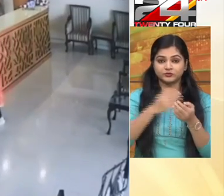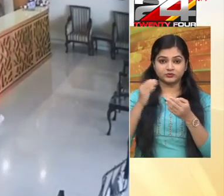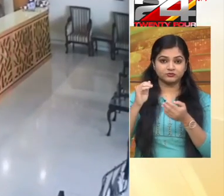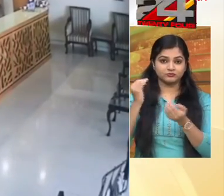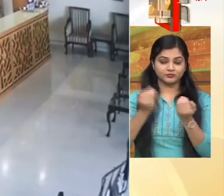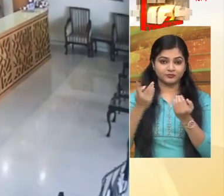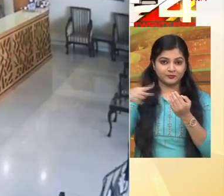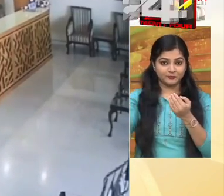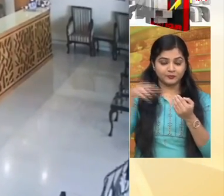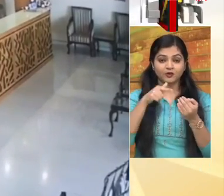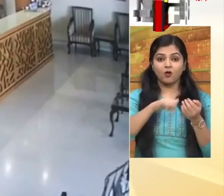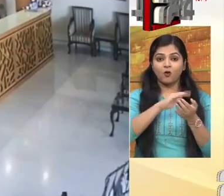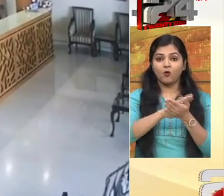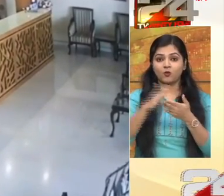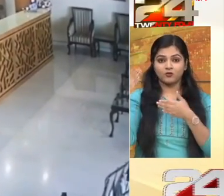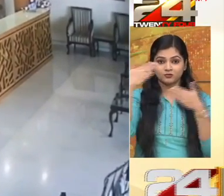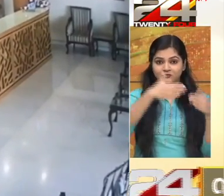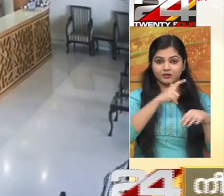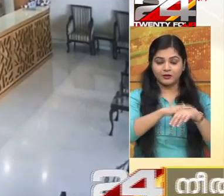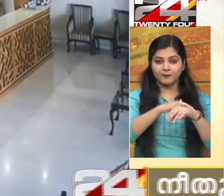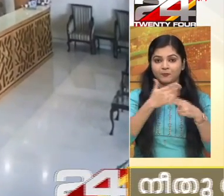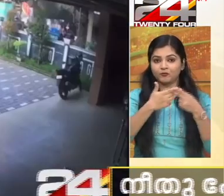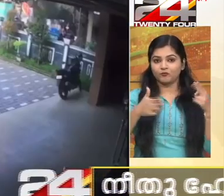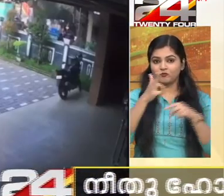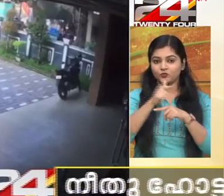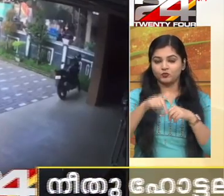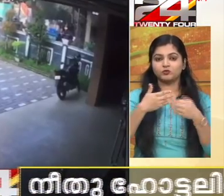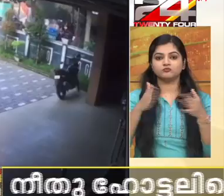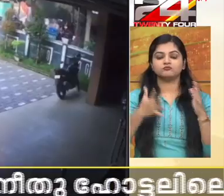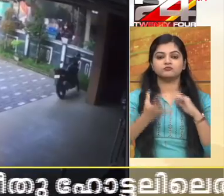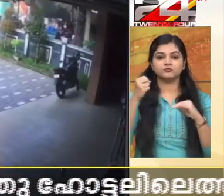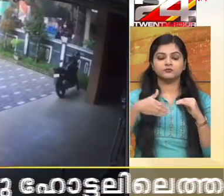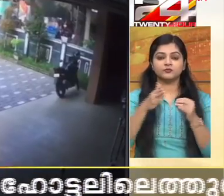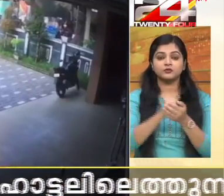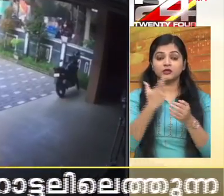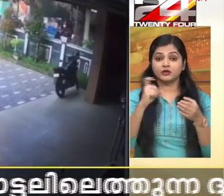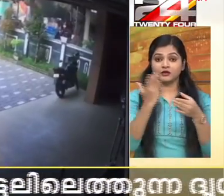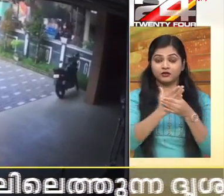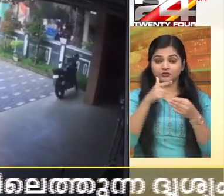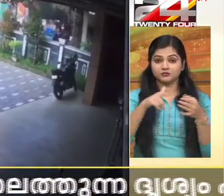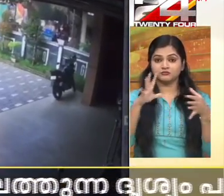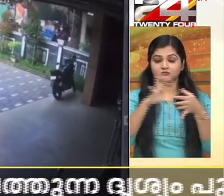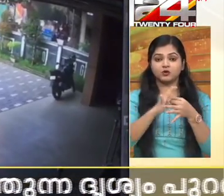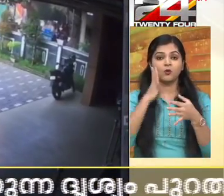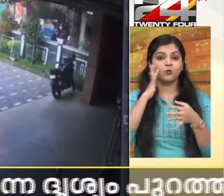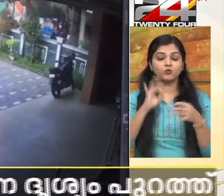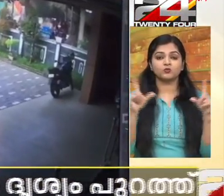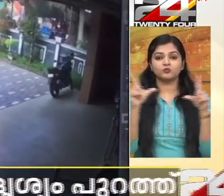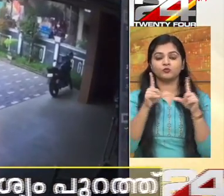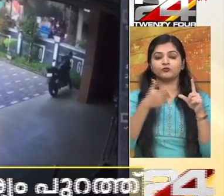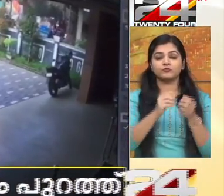കുട്ടിയുമായി ആശുപത്രിയിൽ നിന്ന് ഹോട്ടലിലേക്ക് എത്തുന്ന ദൃശ്യങ്ങളാണ് നിലവിൽ പുറത്തു വന്നിരിക്കുന്നത്. ഈ കേസുമായി ബന്ധപ്പെട്ട് ഏറെ നിർണായകമായ തെളിവാണ്. കാരണം ഇവർ